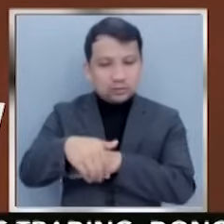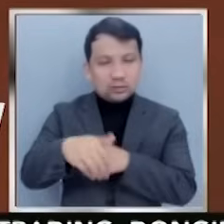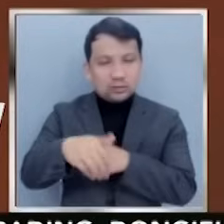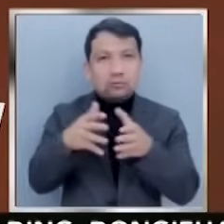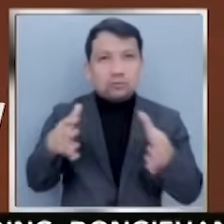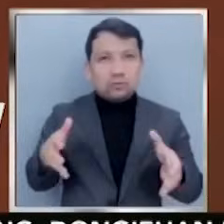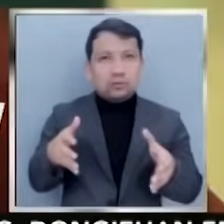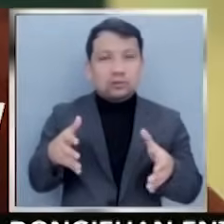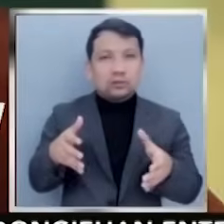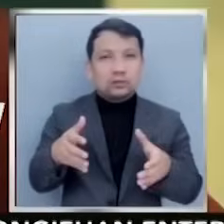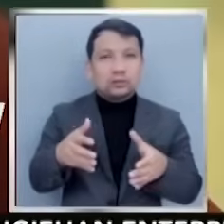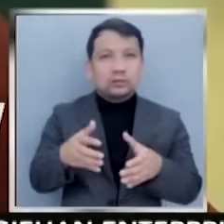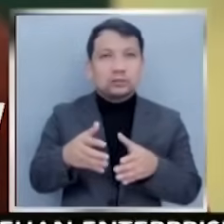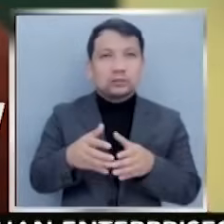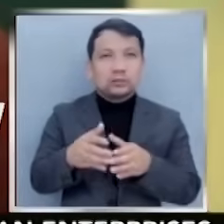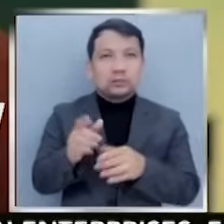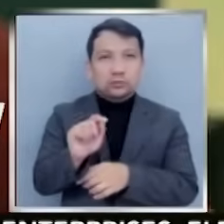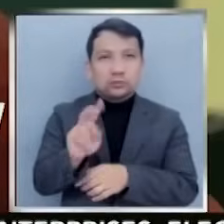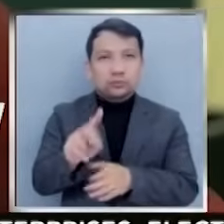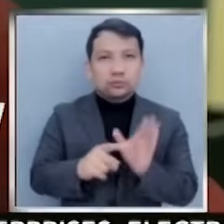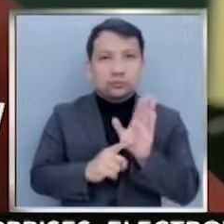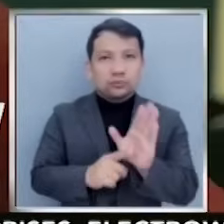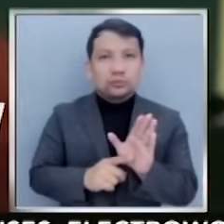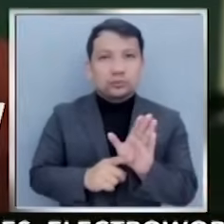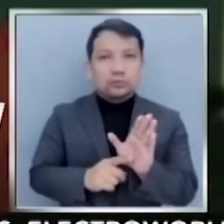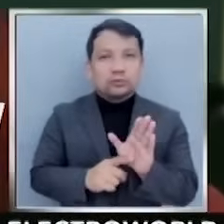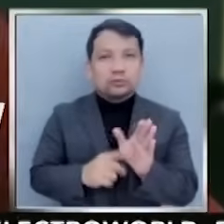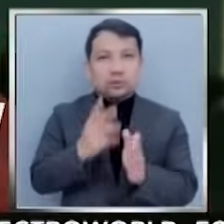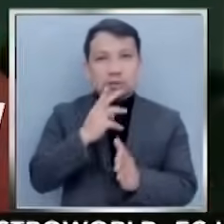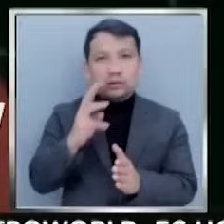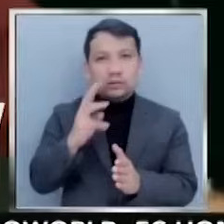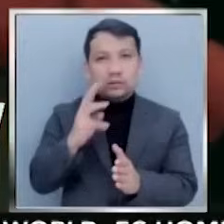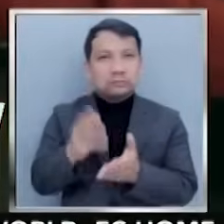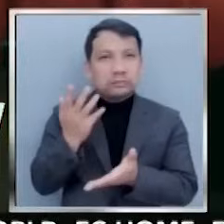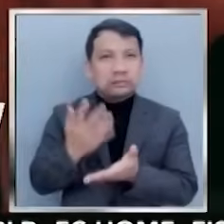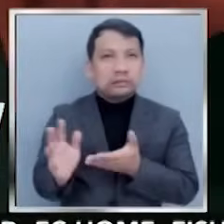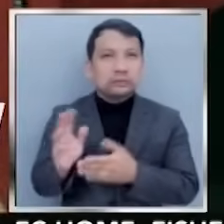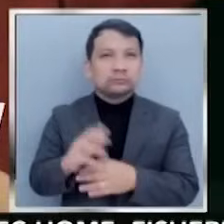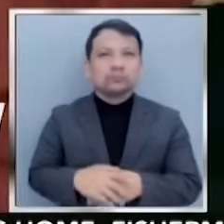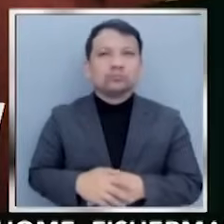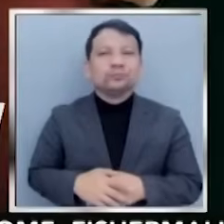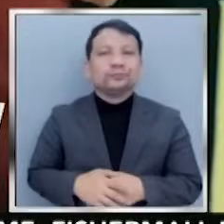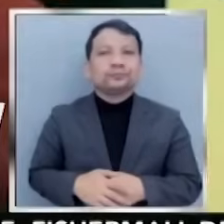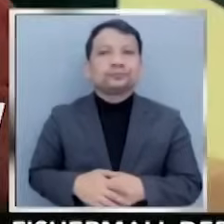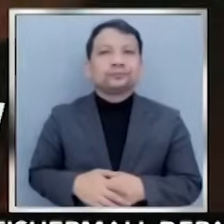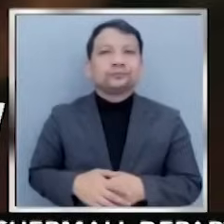Unbreak My Heart. Worthless piece of trash!